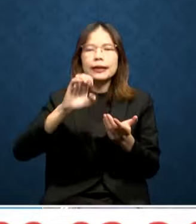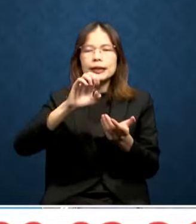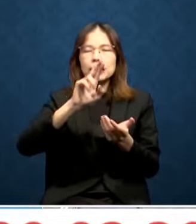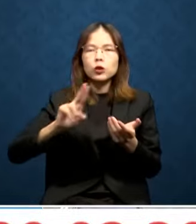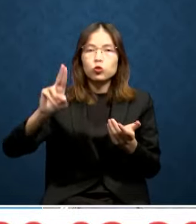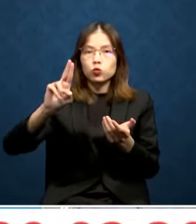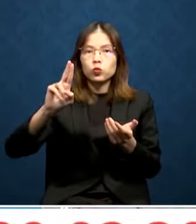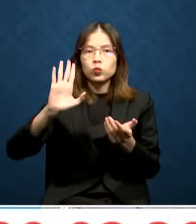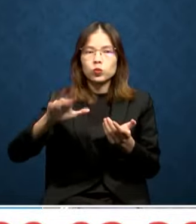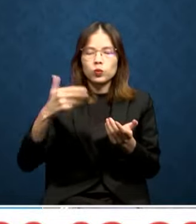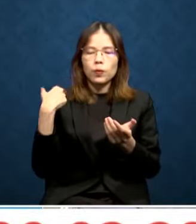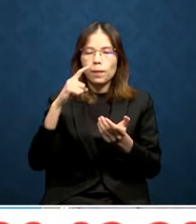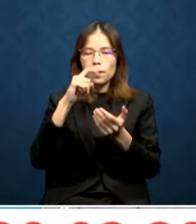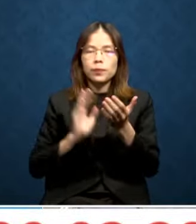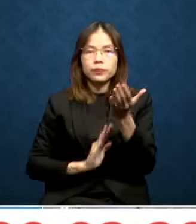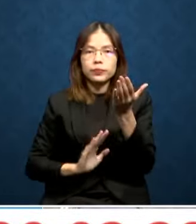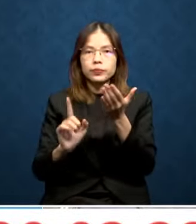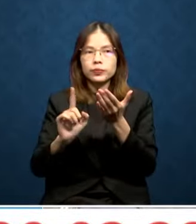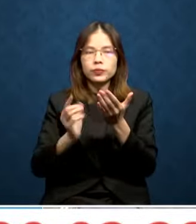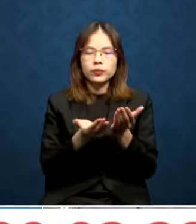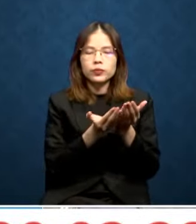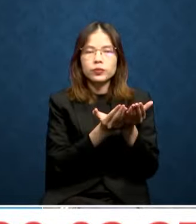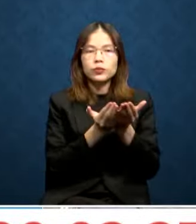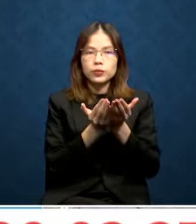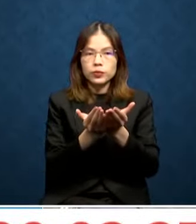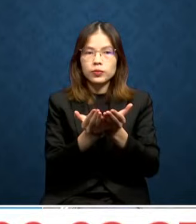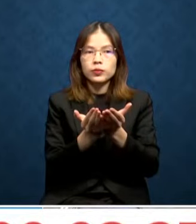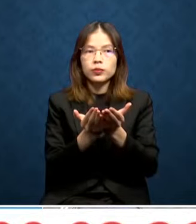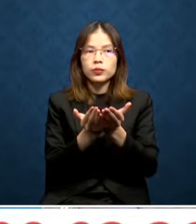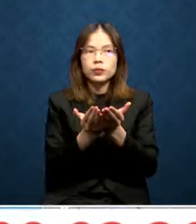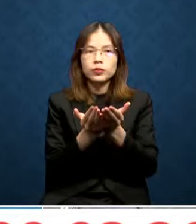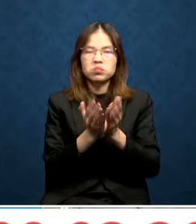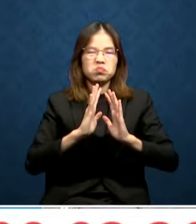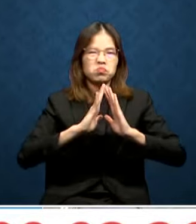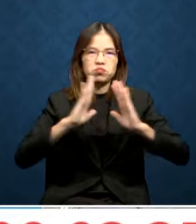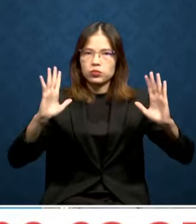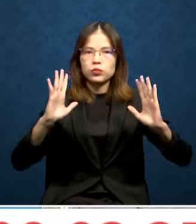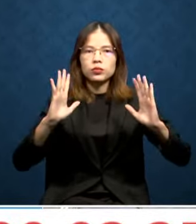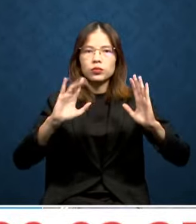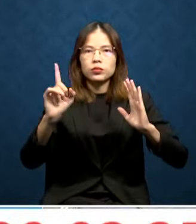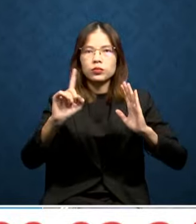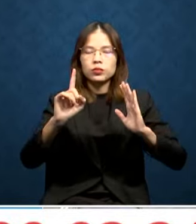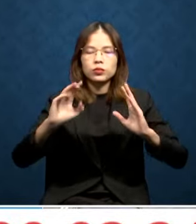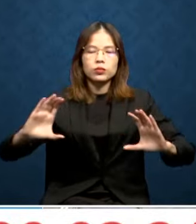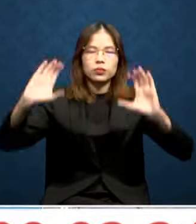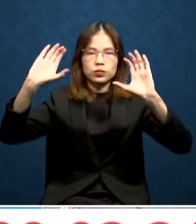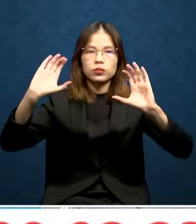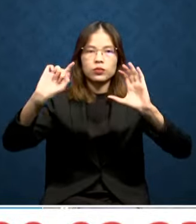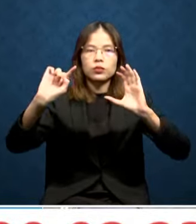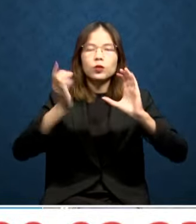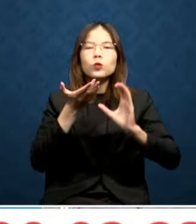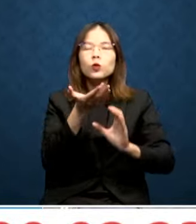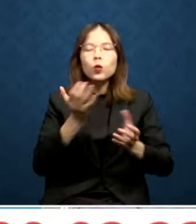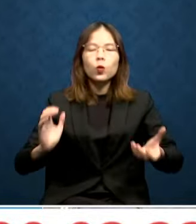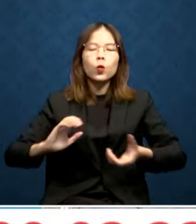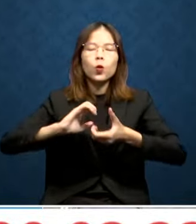เนื่องจากในประเทศไทยเรานั้นมีเรือประมงอ่ามากเกินไปนะครับแล้วก็รัฐบาลก็ขอความ